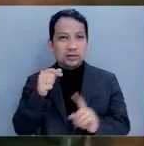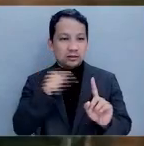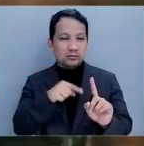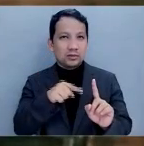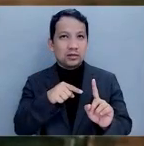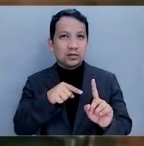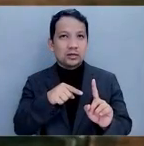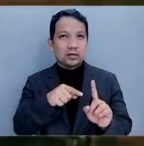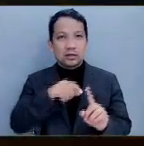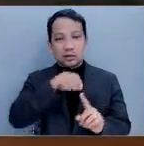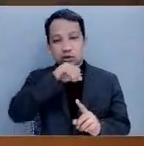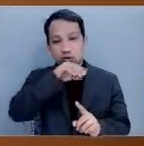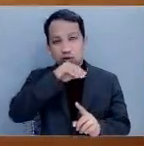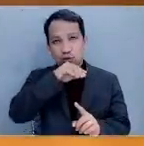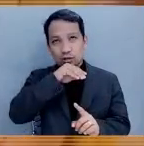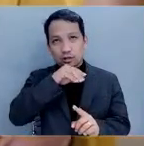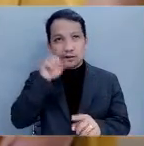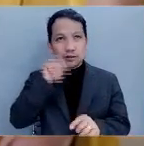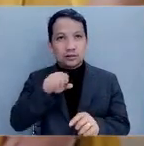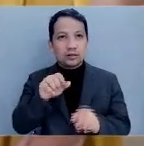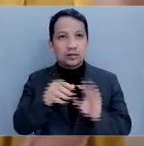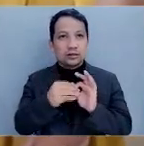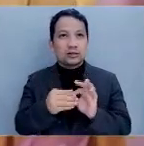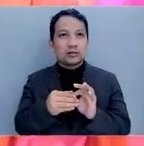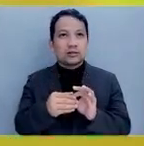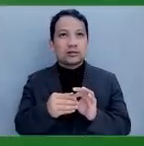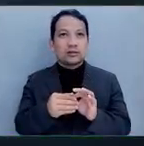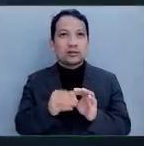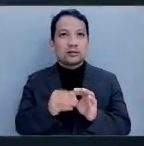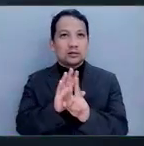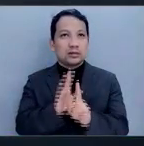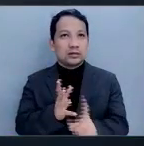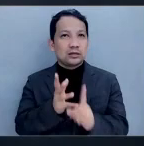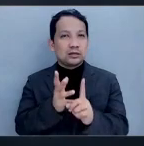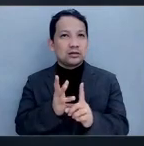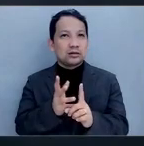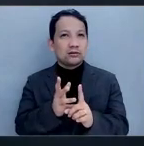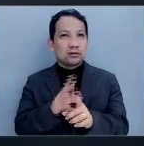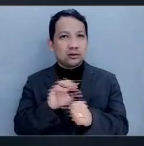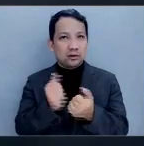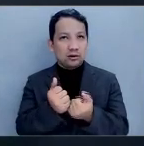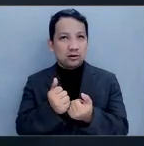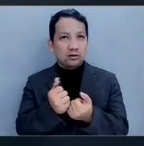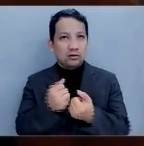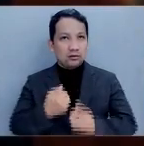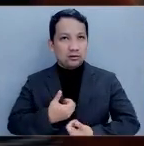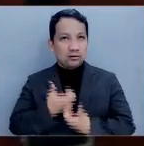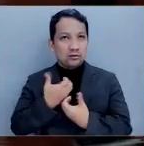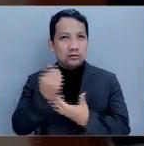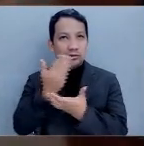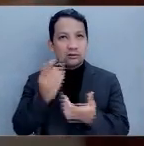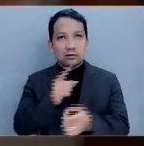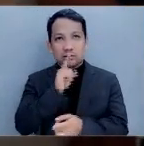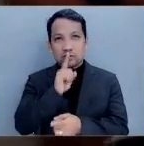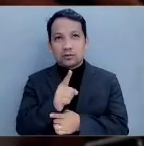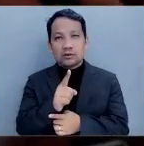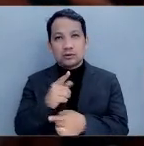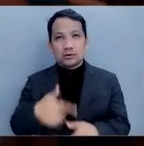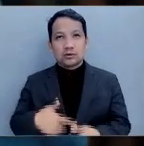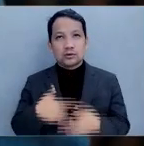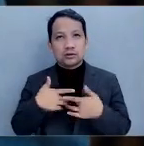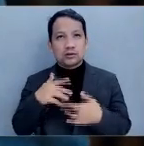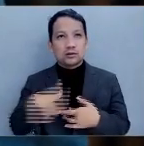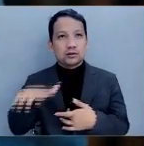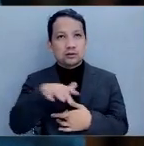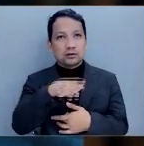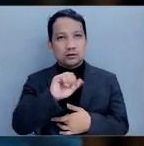gaganap na lola ng magkakapatid na bida sa nasabing serye. Kung paano niya ibubunyag ang katotohanan sa buhay ng kanyang mga